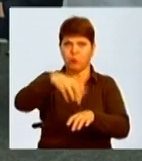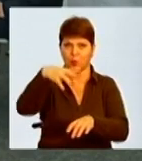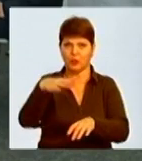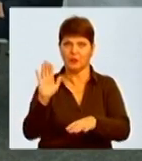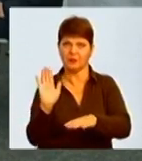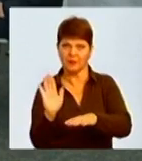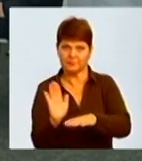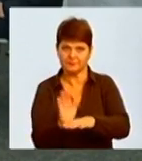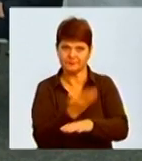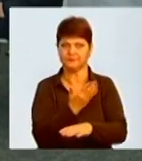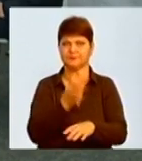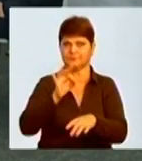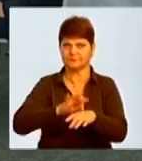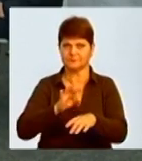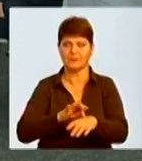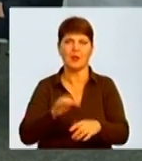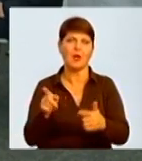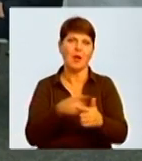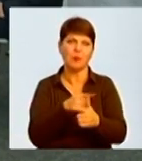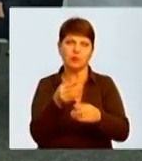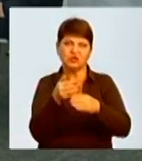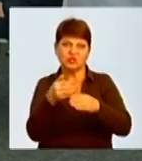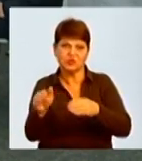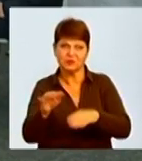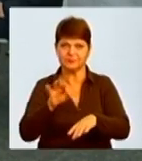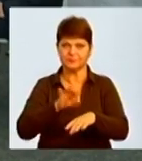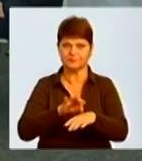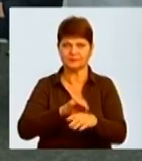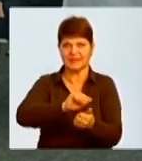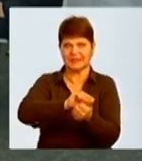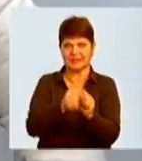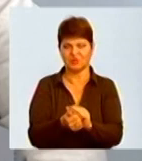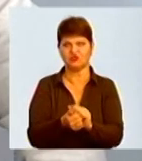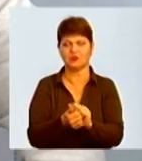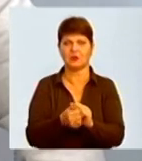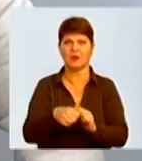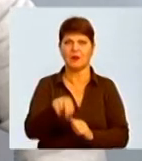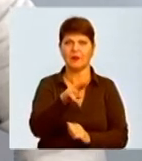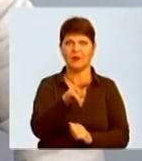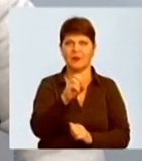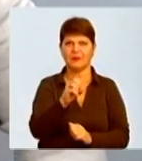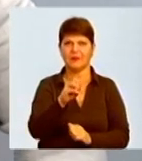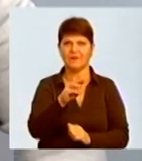Саме це видалення хворого органа або частини хворого органу і заміщення дефекту або імплантом, або